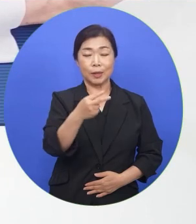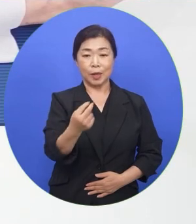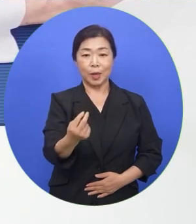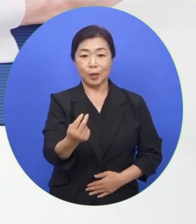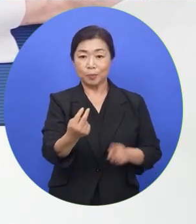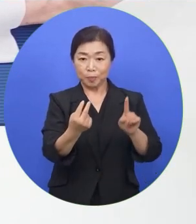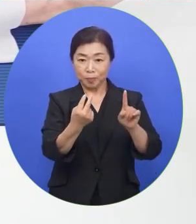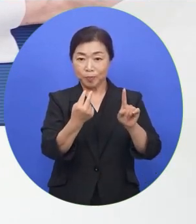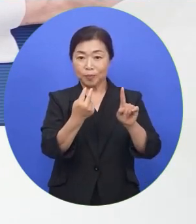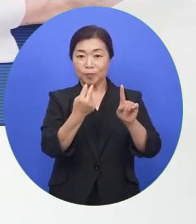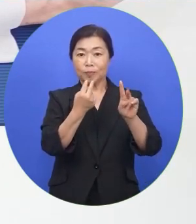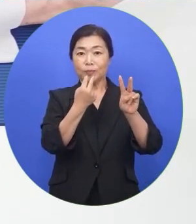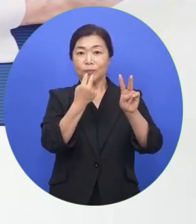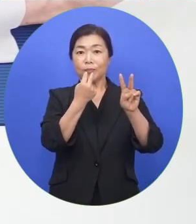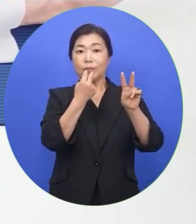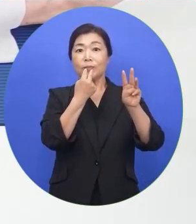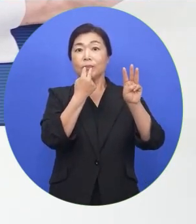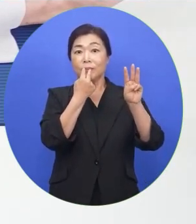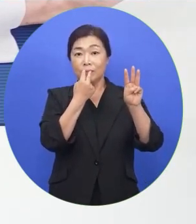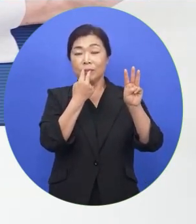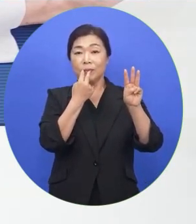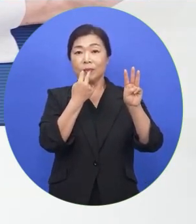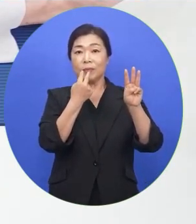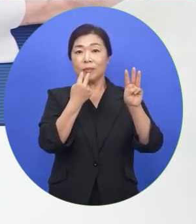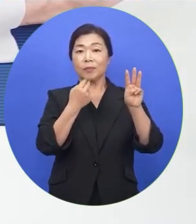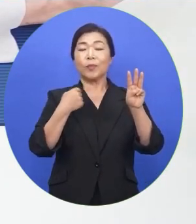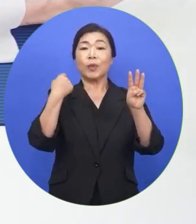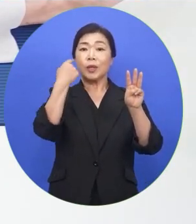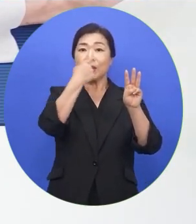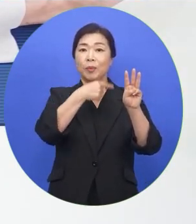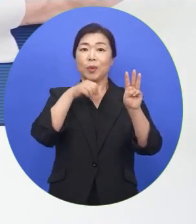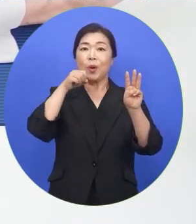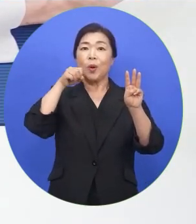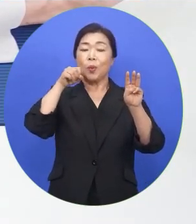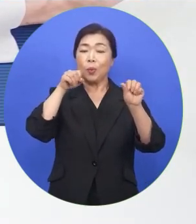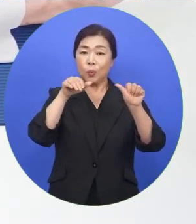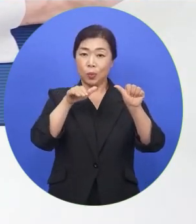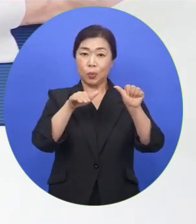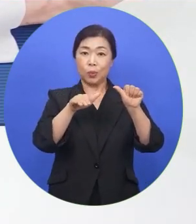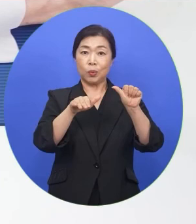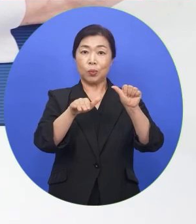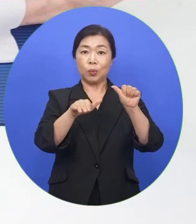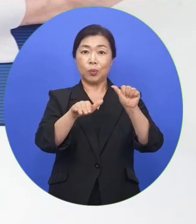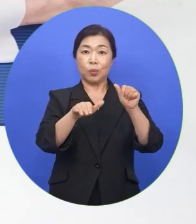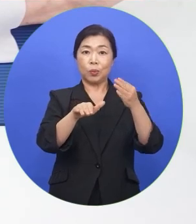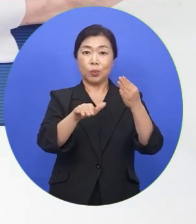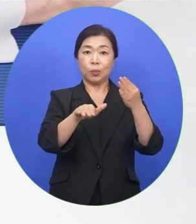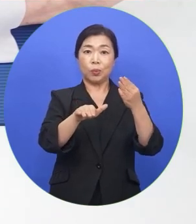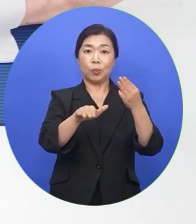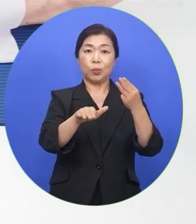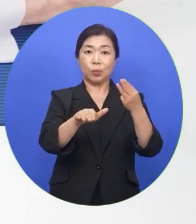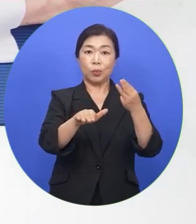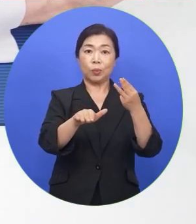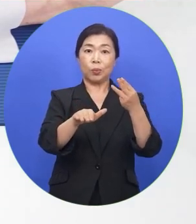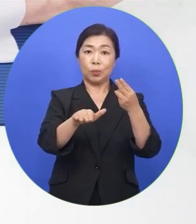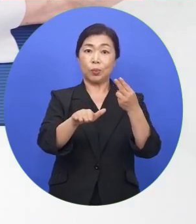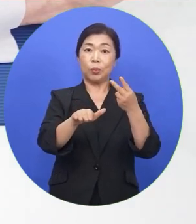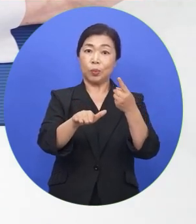다시 천천히 코로 숨을 들이쉬고 천천히 입으로 숨을